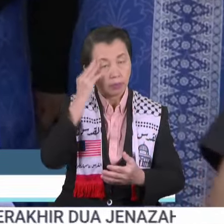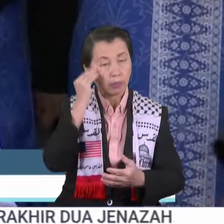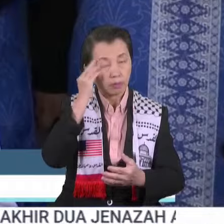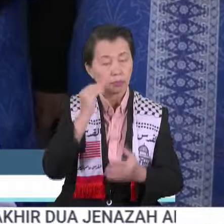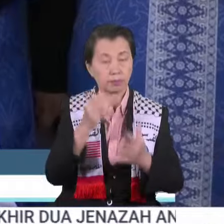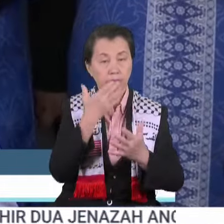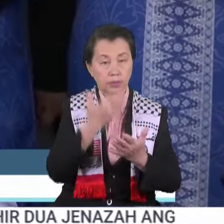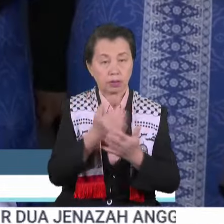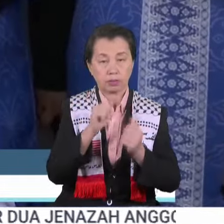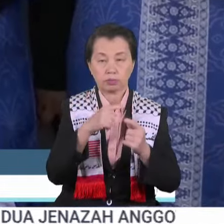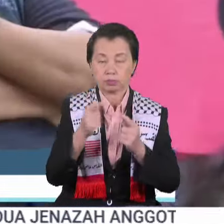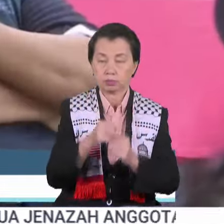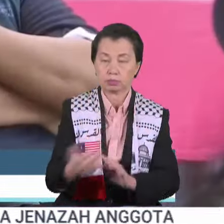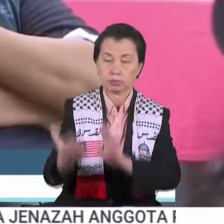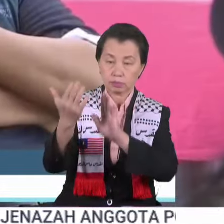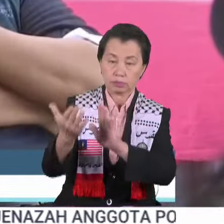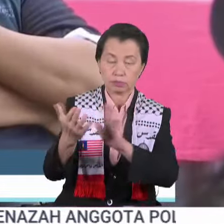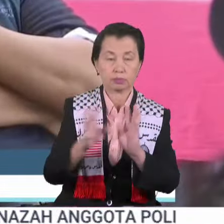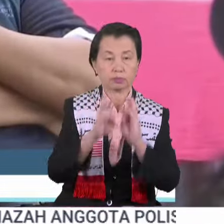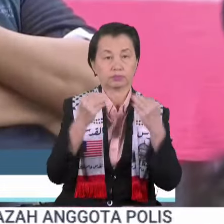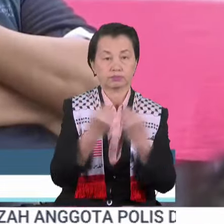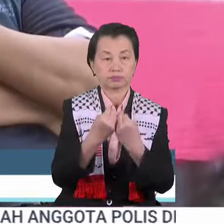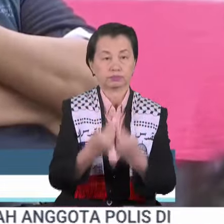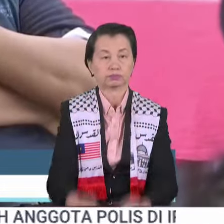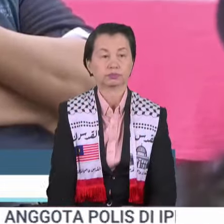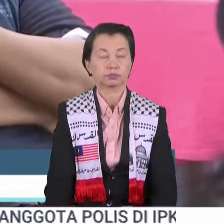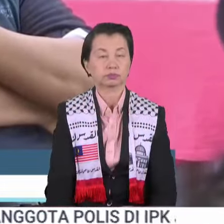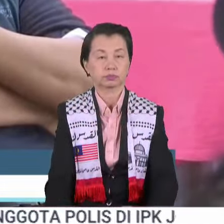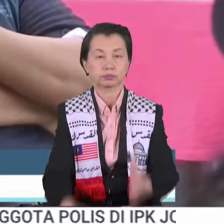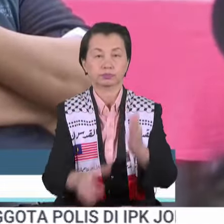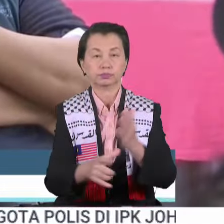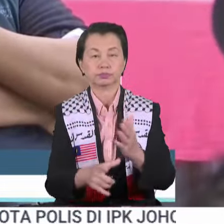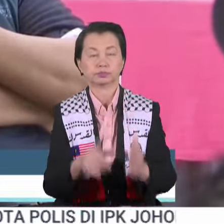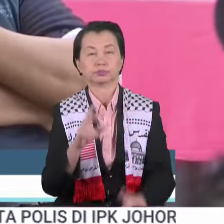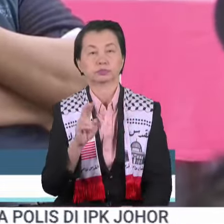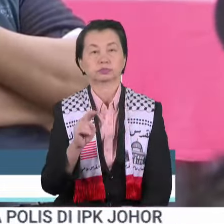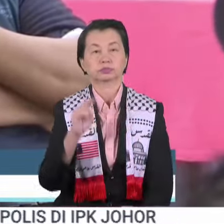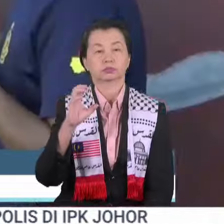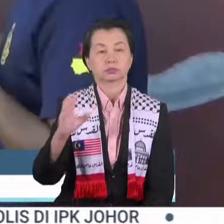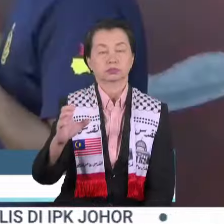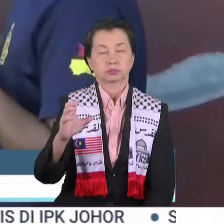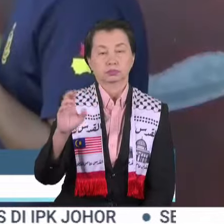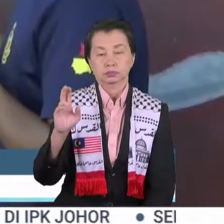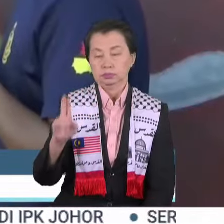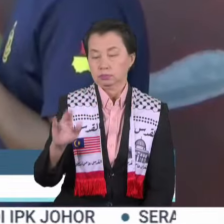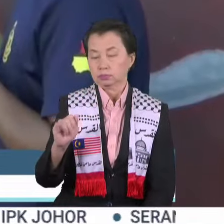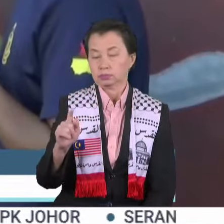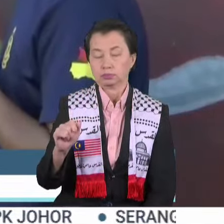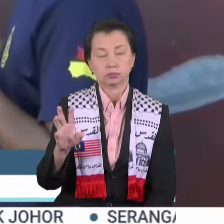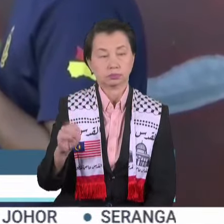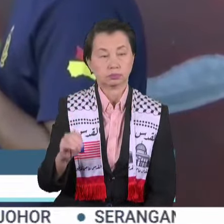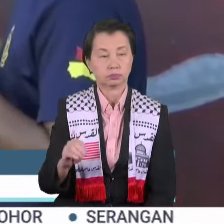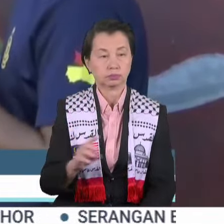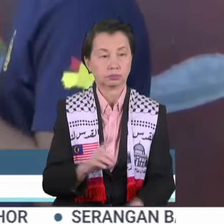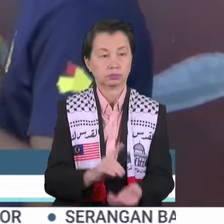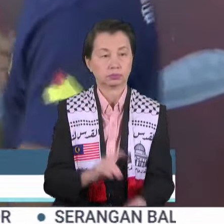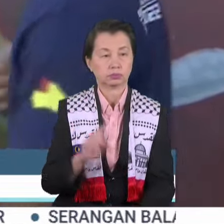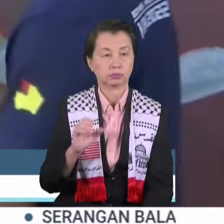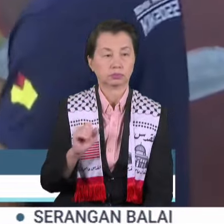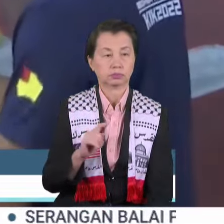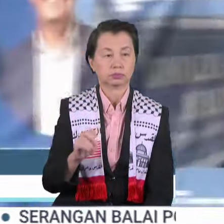kita berhadapan dengan masyarakat. Timbalan Naib Chancellor Al-Ehwal Pelajar UITM, Profesor Dr. Muhammad Sazili